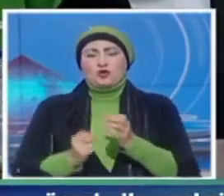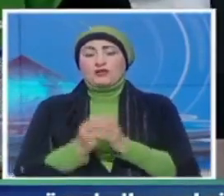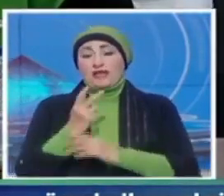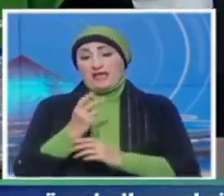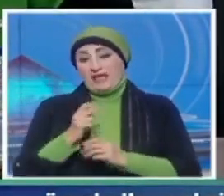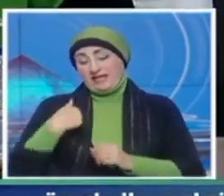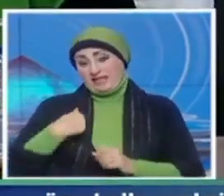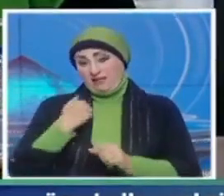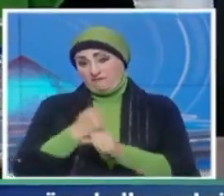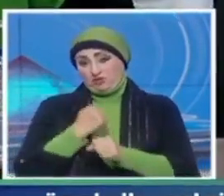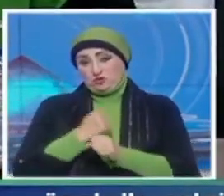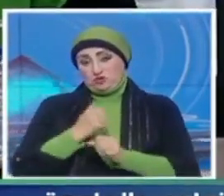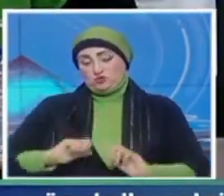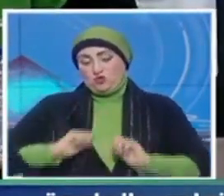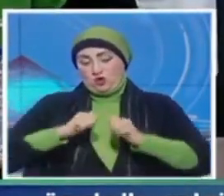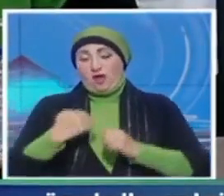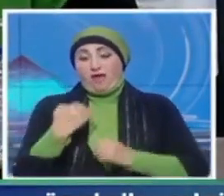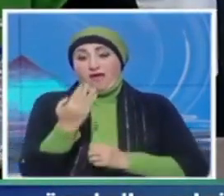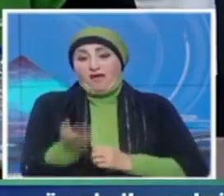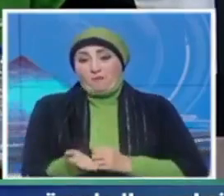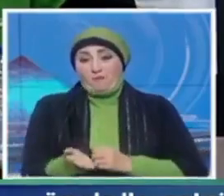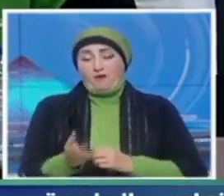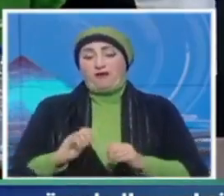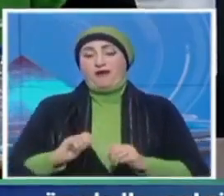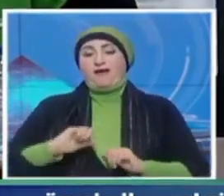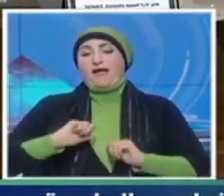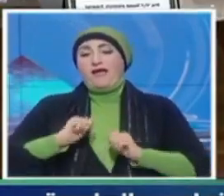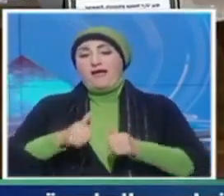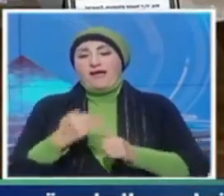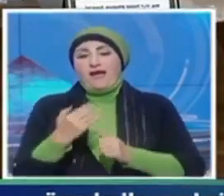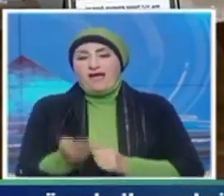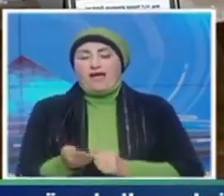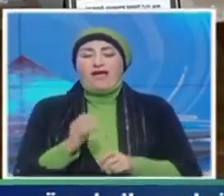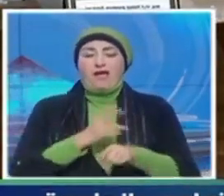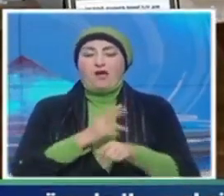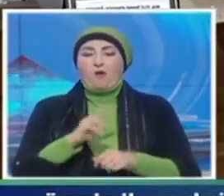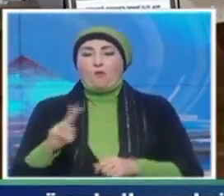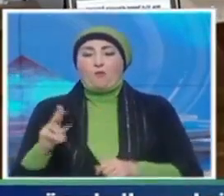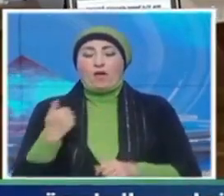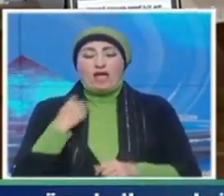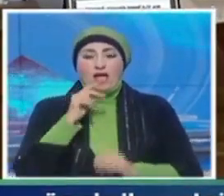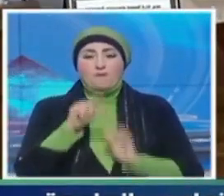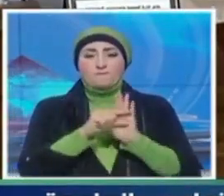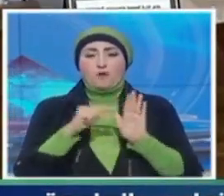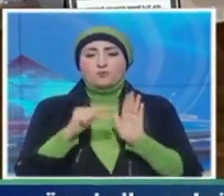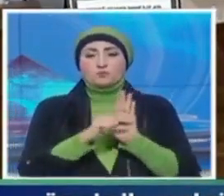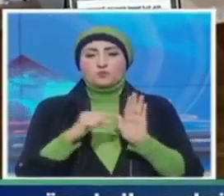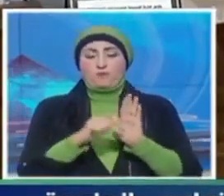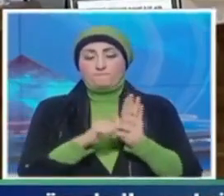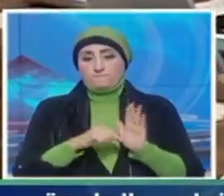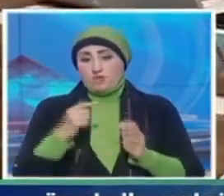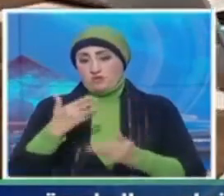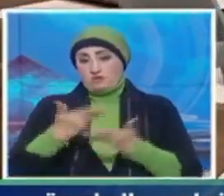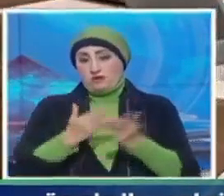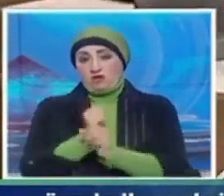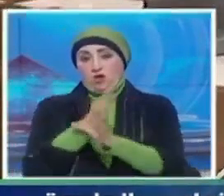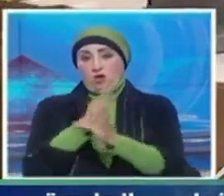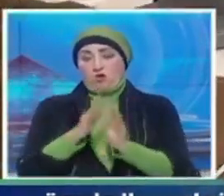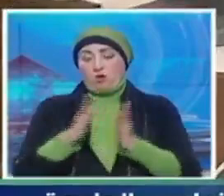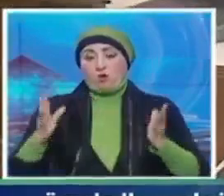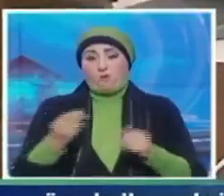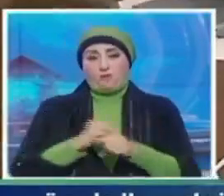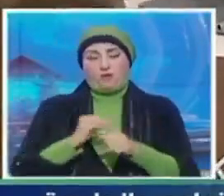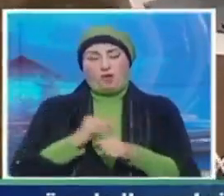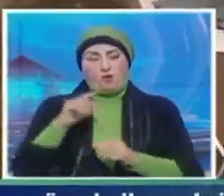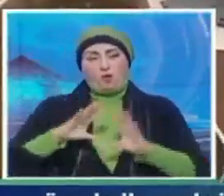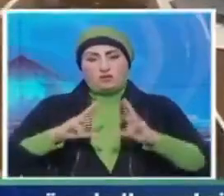المبادرات الهامة التي تمس حياة المواطن العربي. تم مناقشة عدة موضوعات، منها منطقة التجارة الحرة العربية الكبرى وتطورات